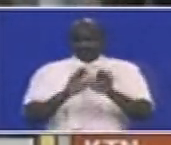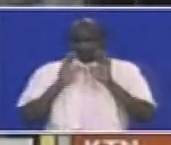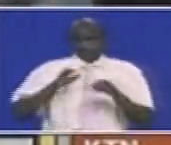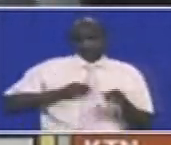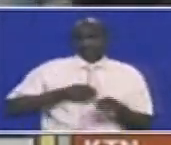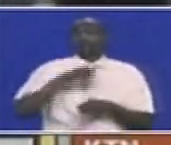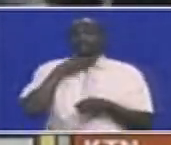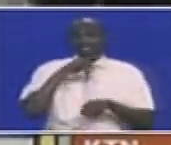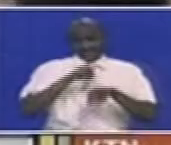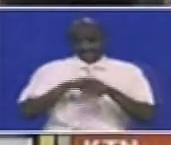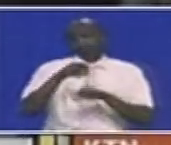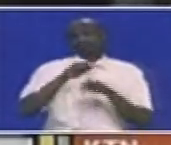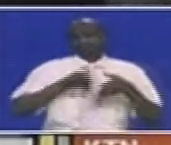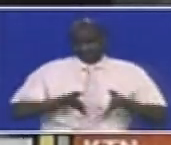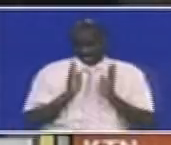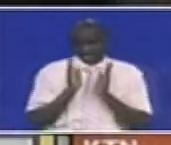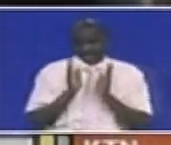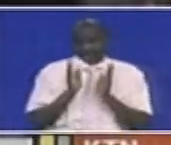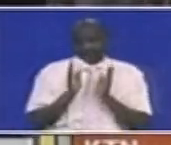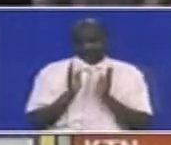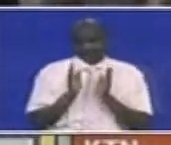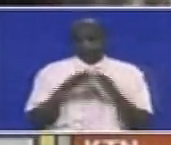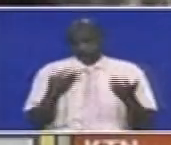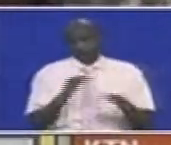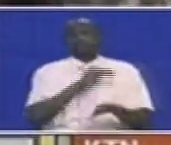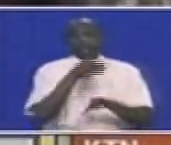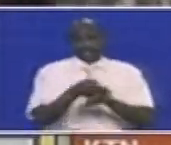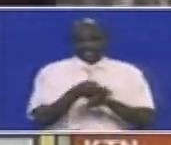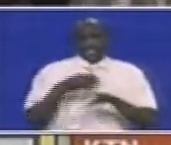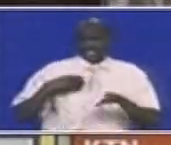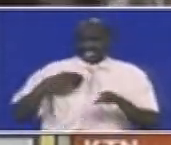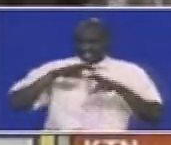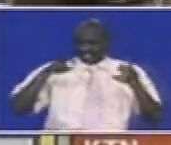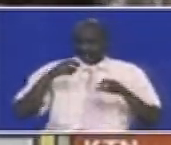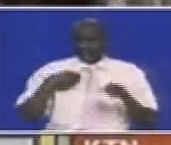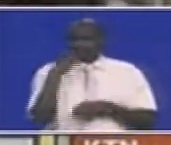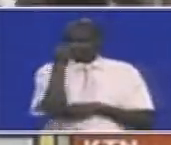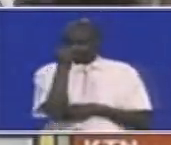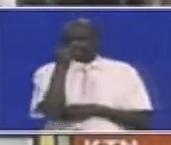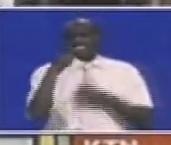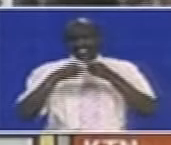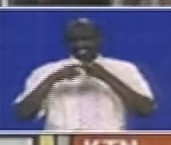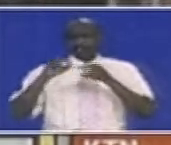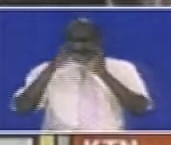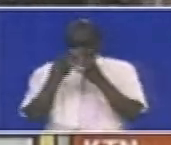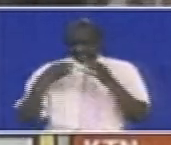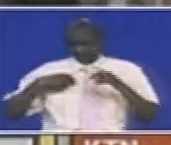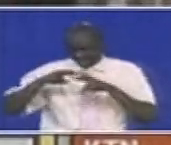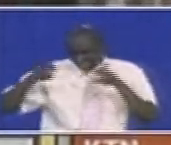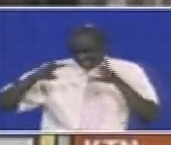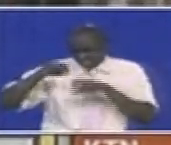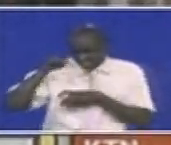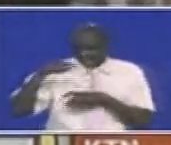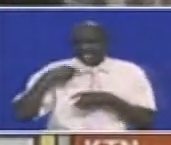wa kujifungua au anapokuwa mjamzito. Utafiti uliofanywa kwa familia 59 kutoa maoni yao kuhusu umuhimu wa mama